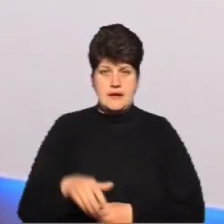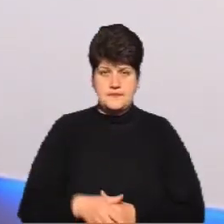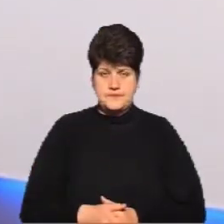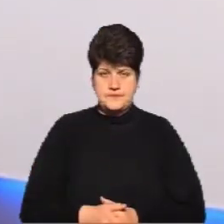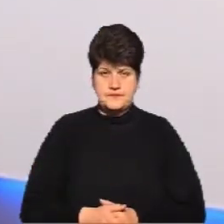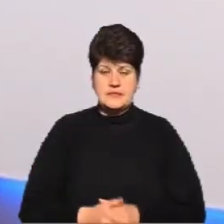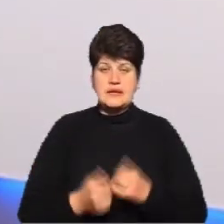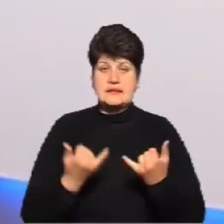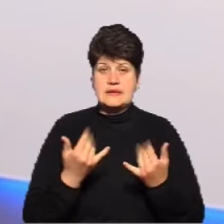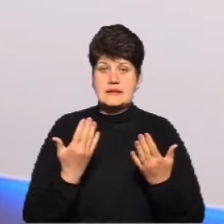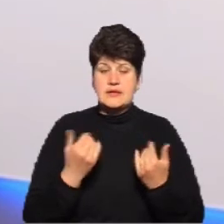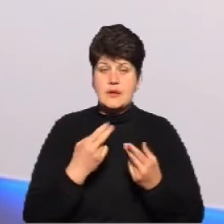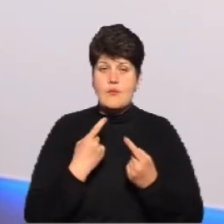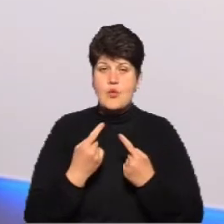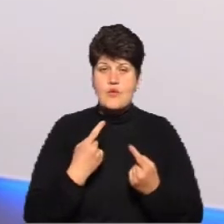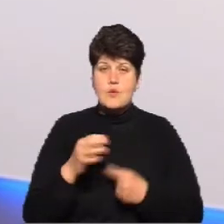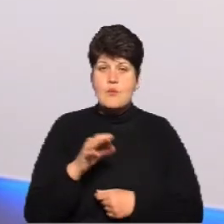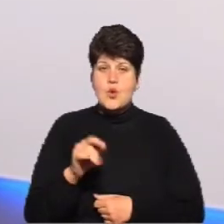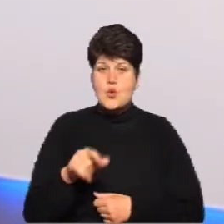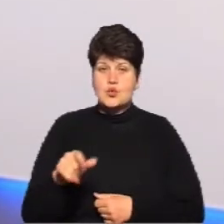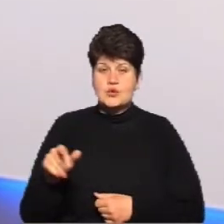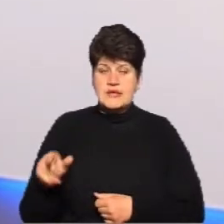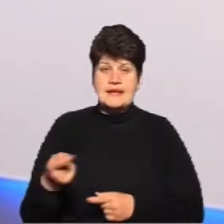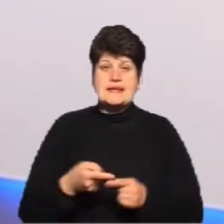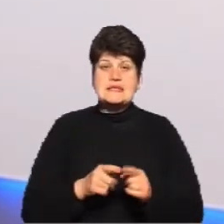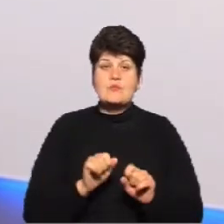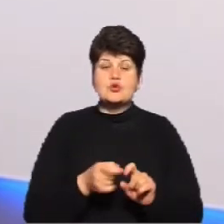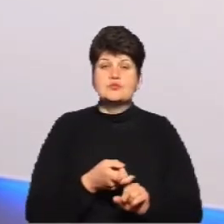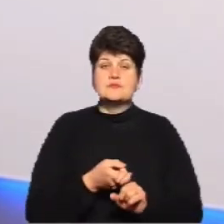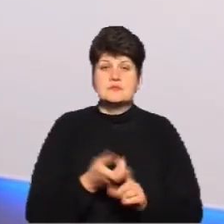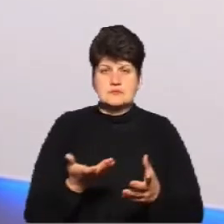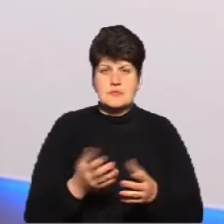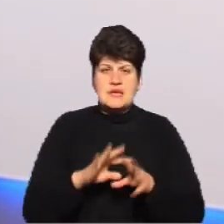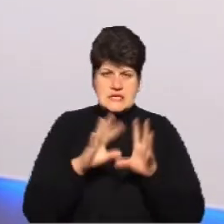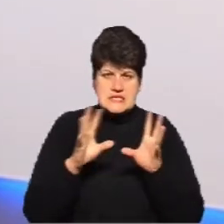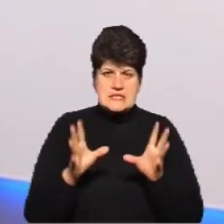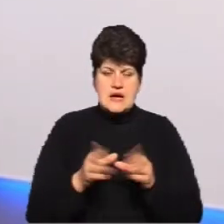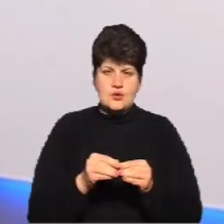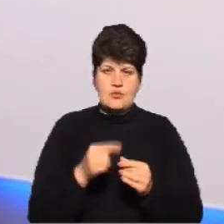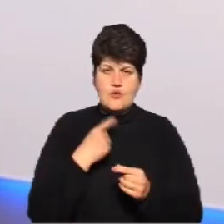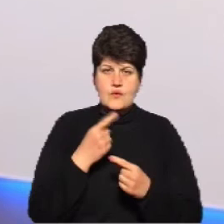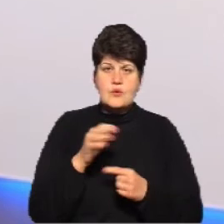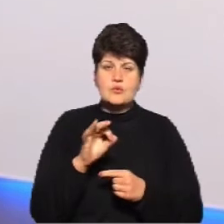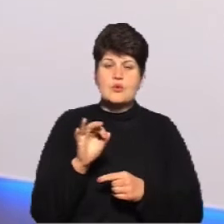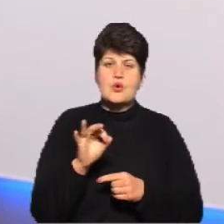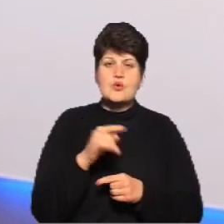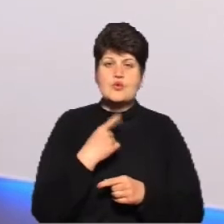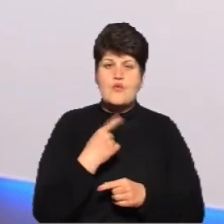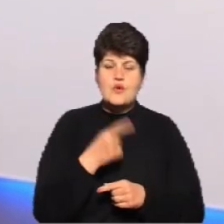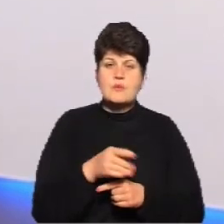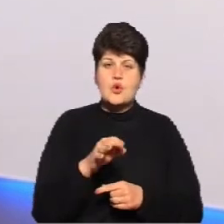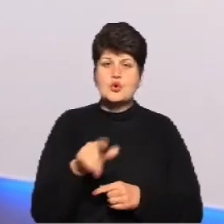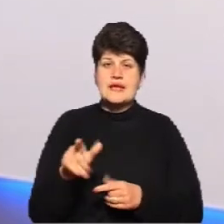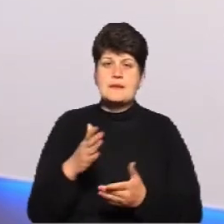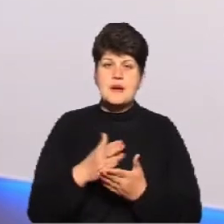про людей, яких це може стосуватися. Тобто ми якось так узагальнили про те, що говориться про людей, які мають борги, але